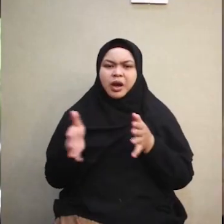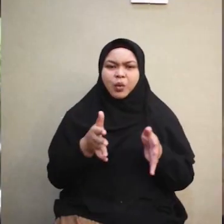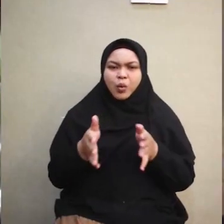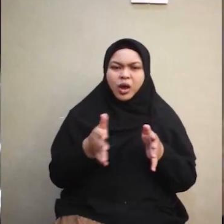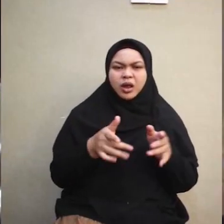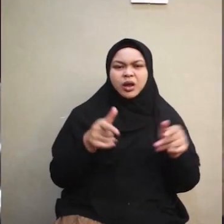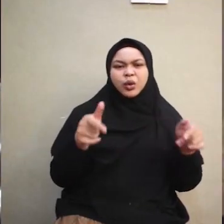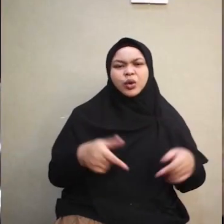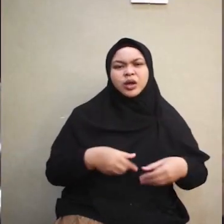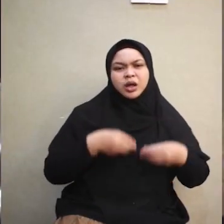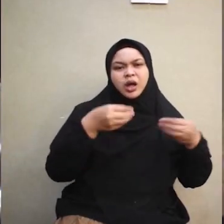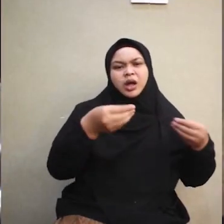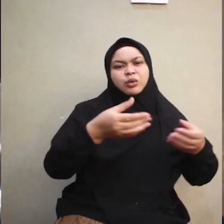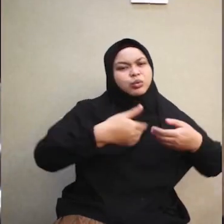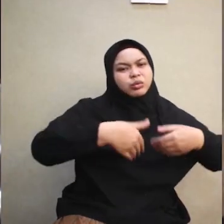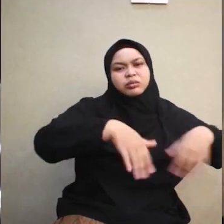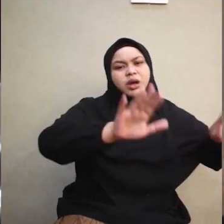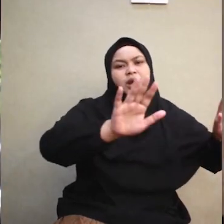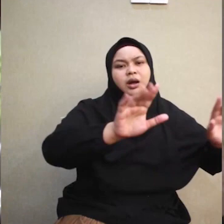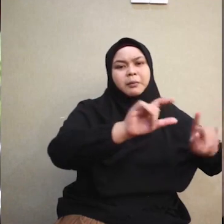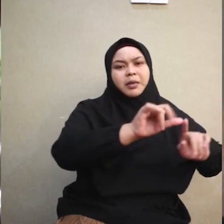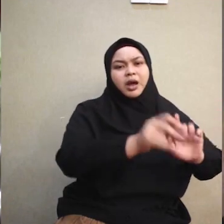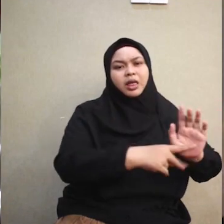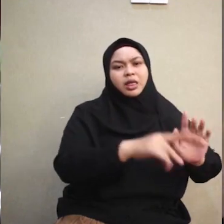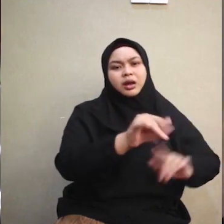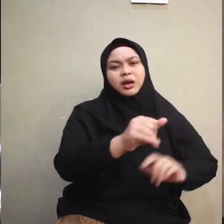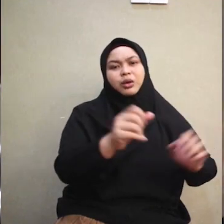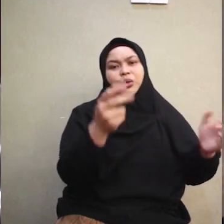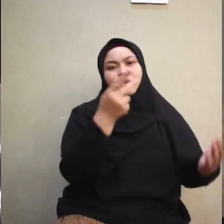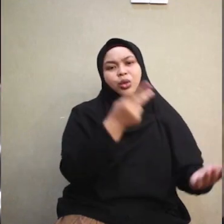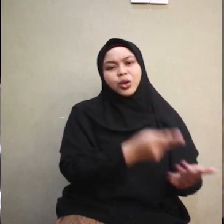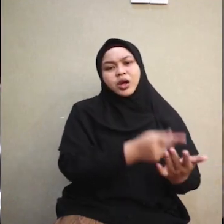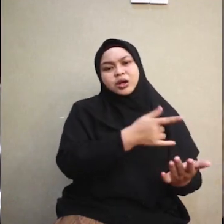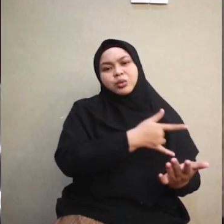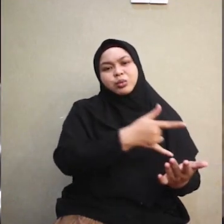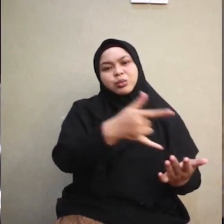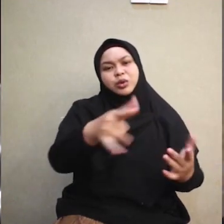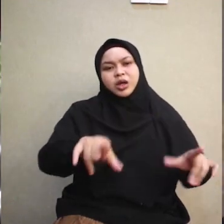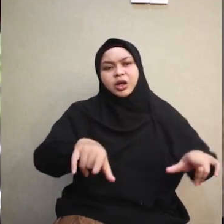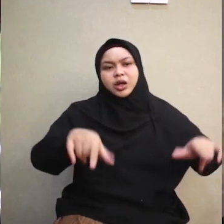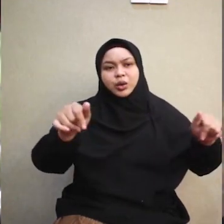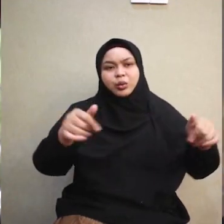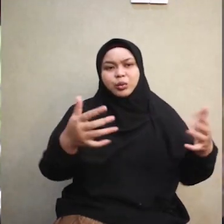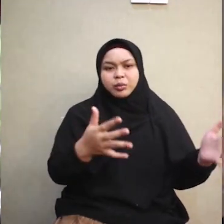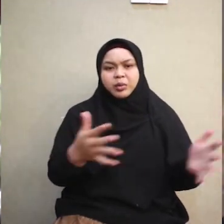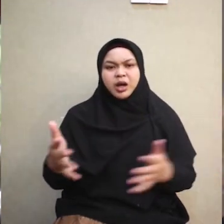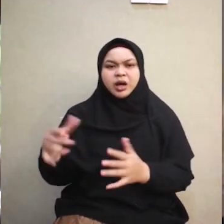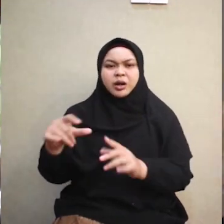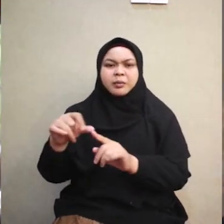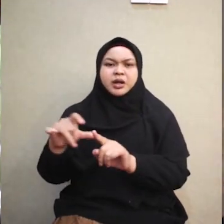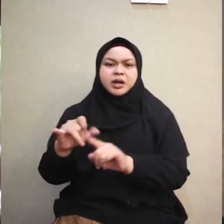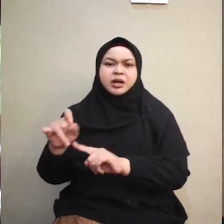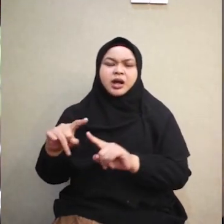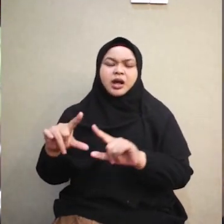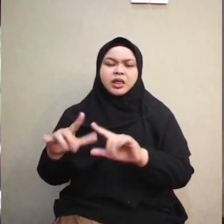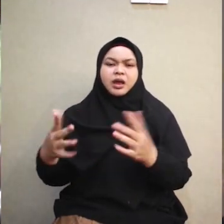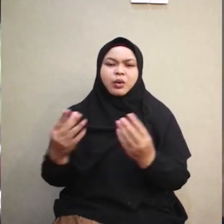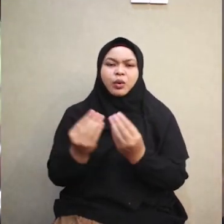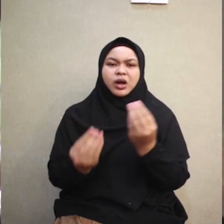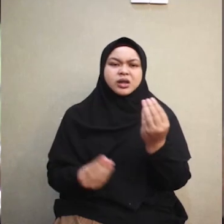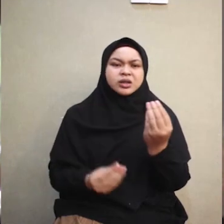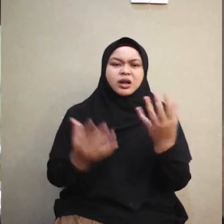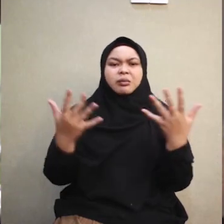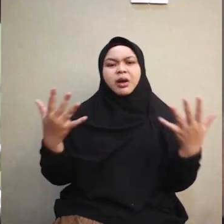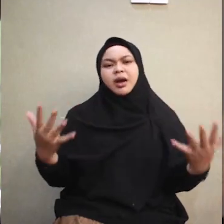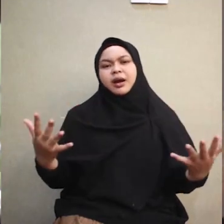kan diserahkan begitu saja ke panti akhirnya kontraknya jadi seumur hidup ini dengan Panti kemudian dia warisnya juga